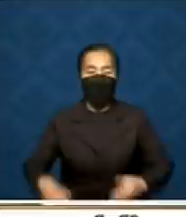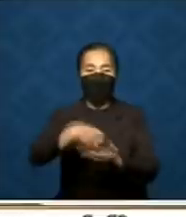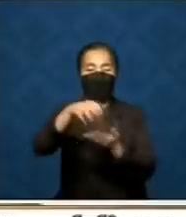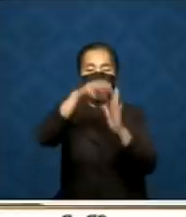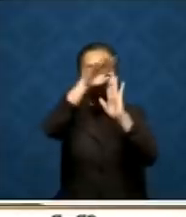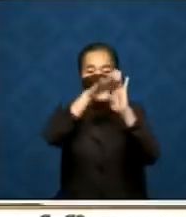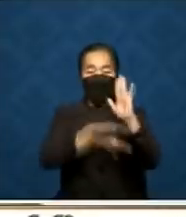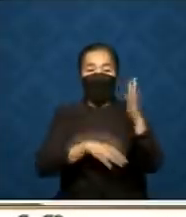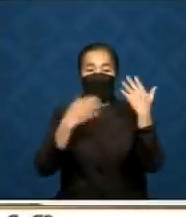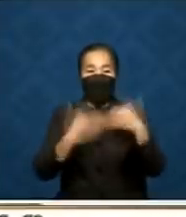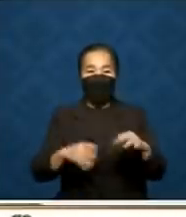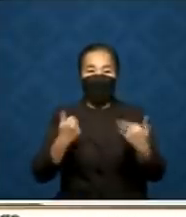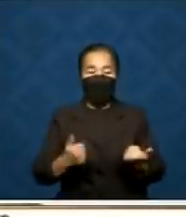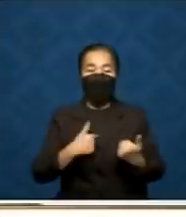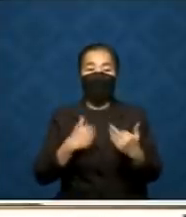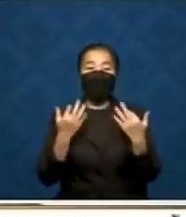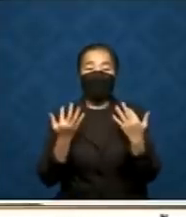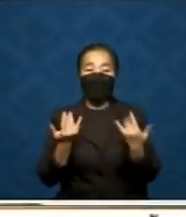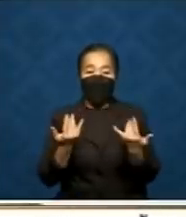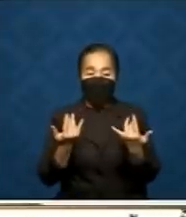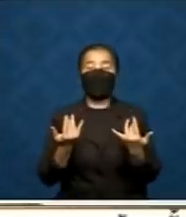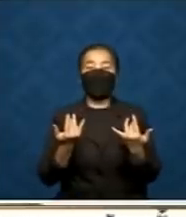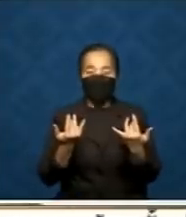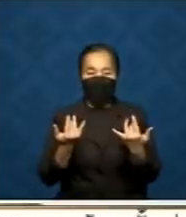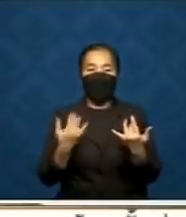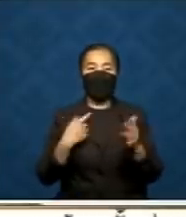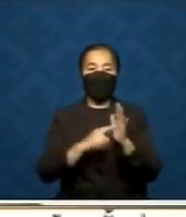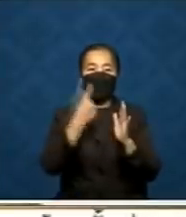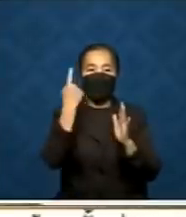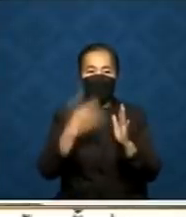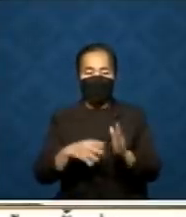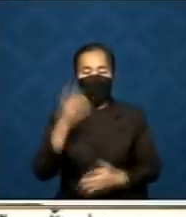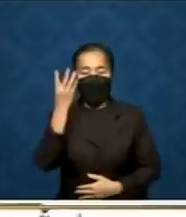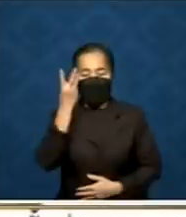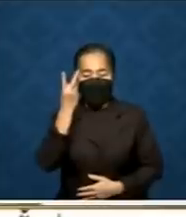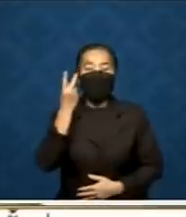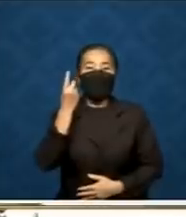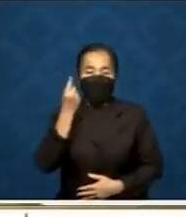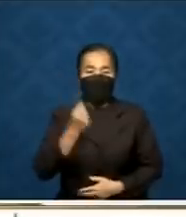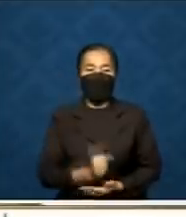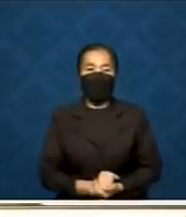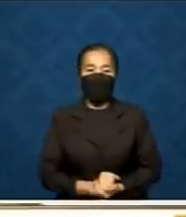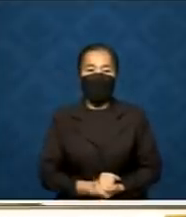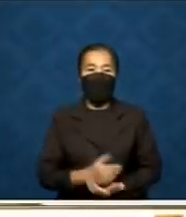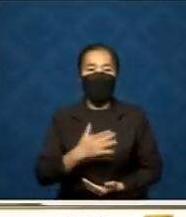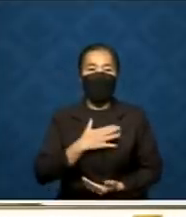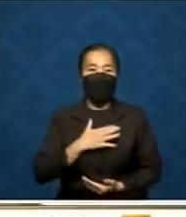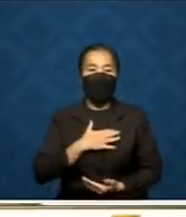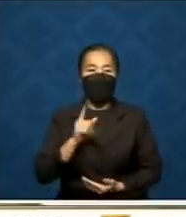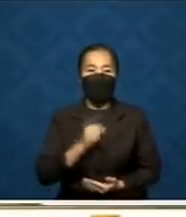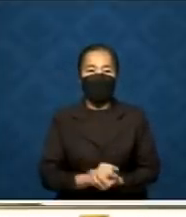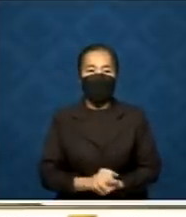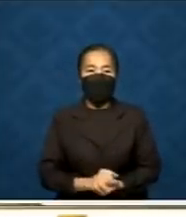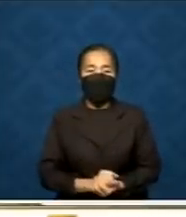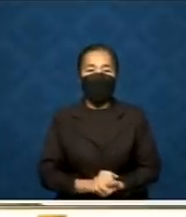ถ้าถามว่าสุดที่มองเขาว่าโกงยังเริ่มปักใจหนักเข้าไปอีกสักตรงไหนครับไปดู